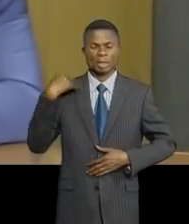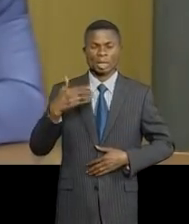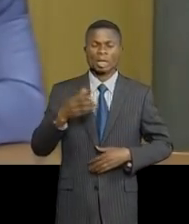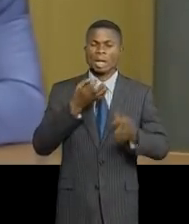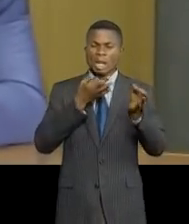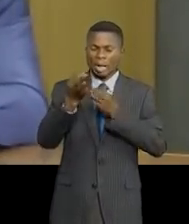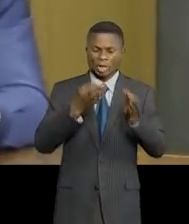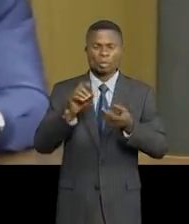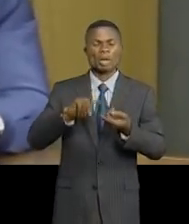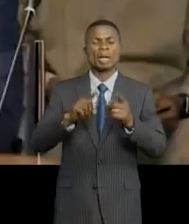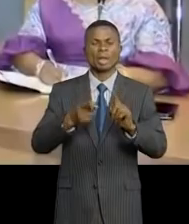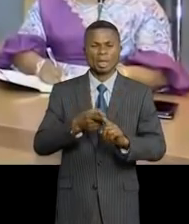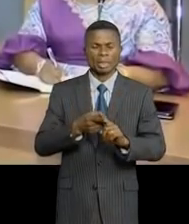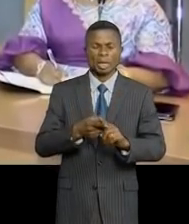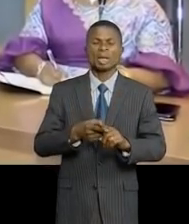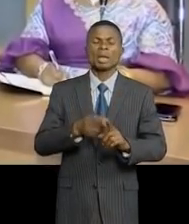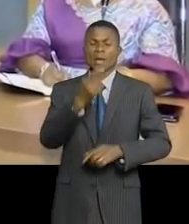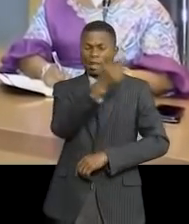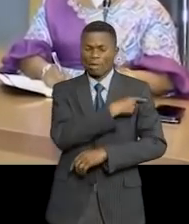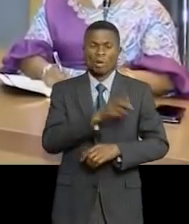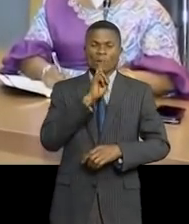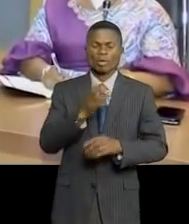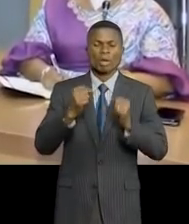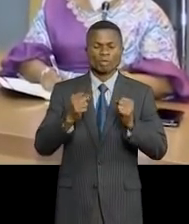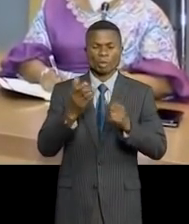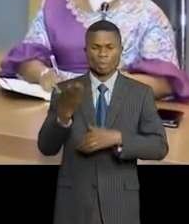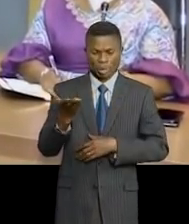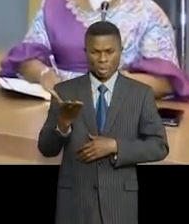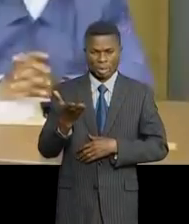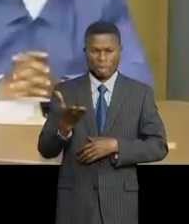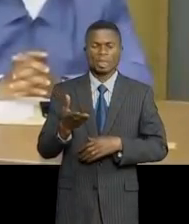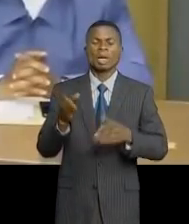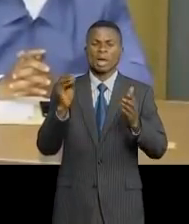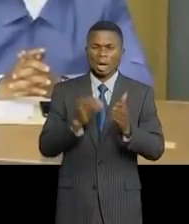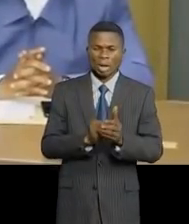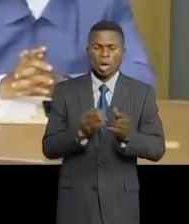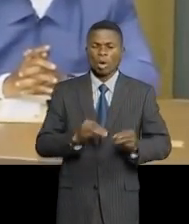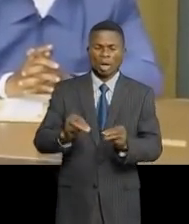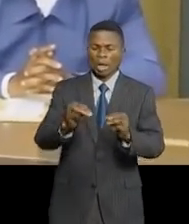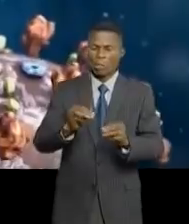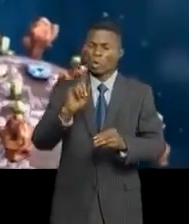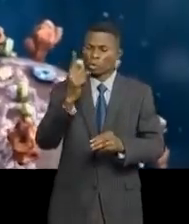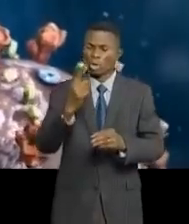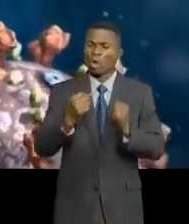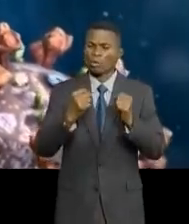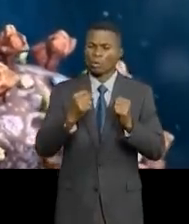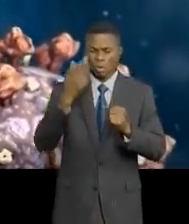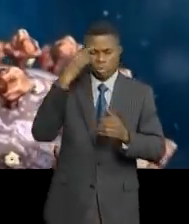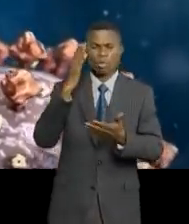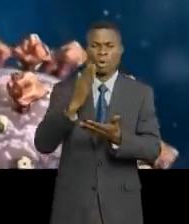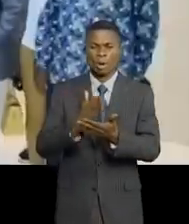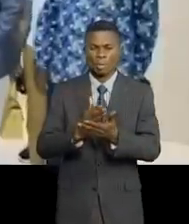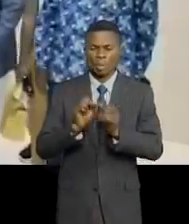ses interlocuteurs sur l'efficacité du vaccin AstraZeneca. Il reste l'un des moyens efficaces pour freiner